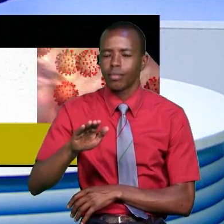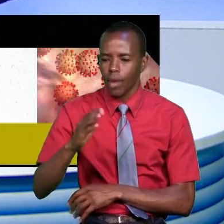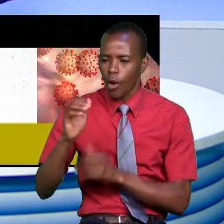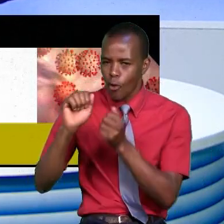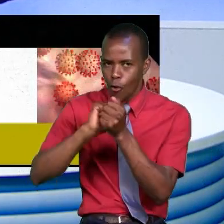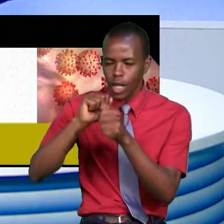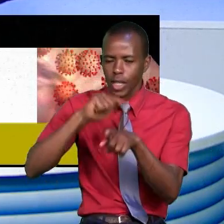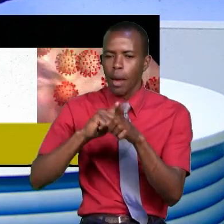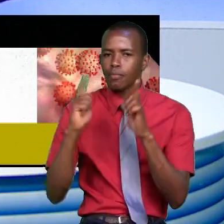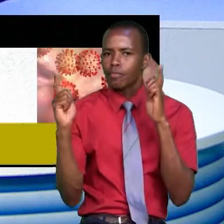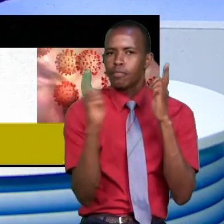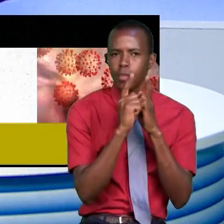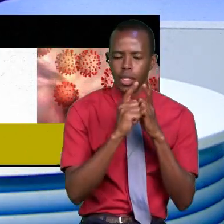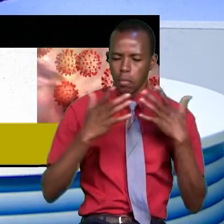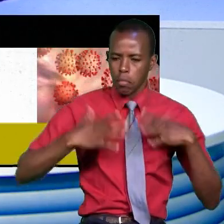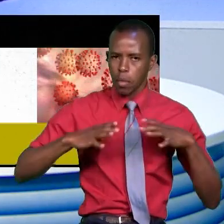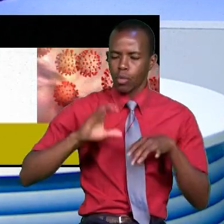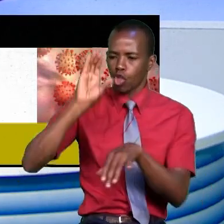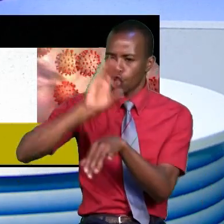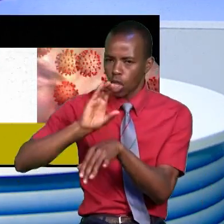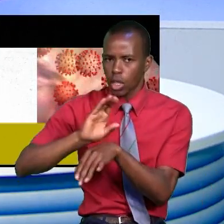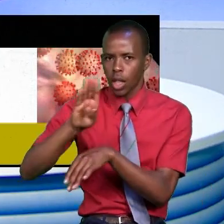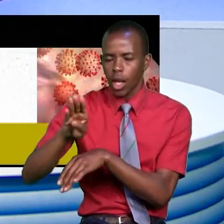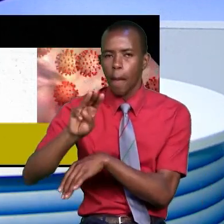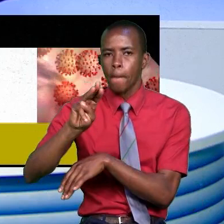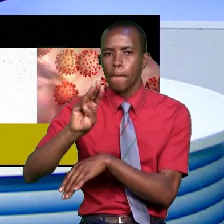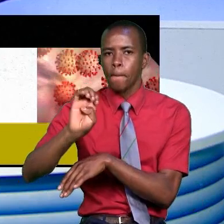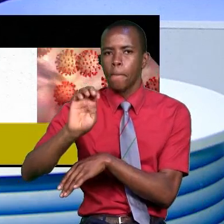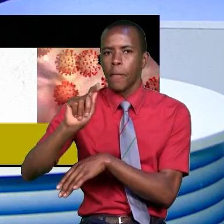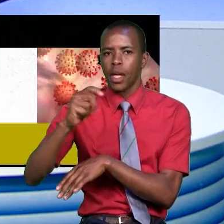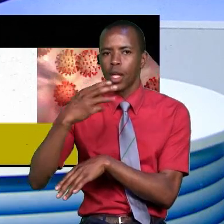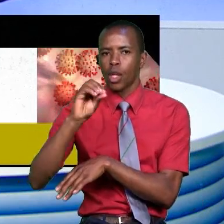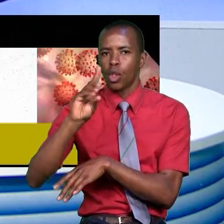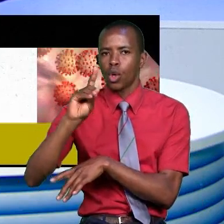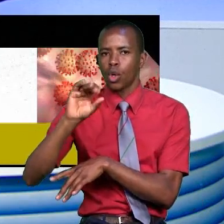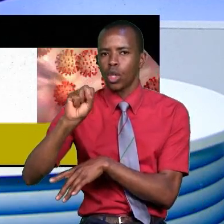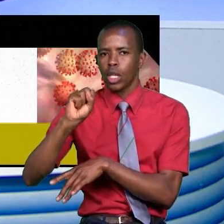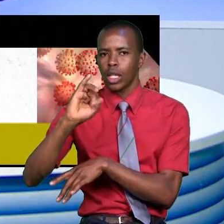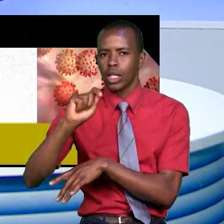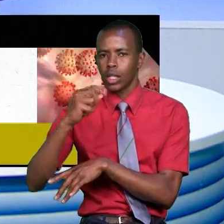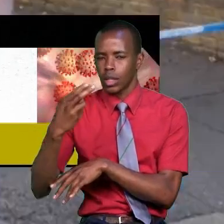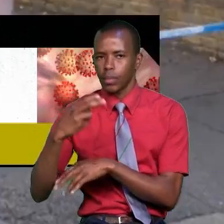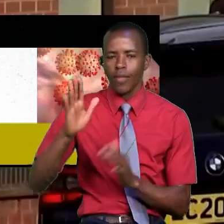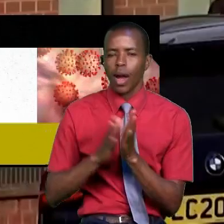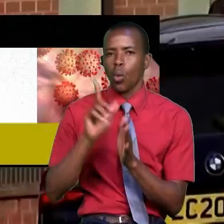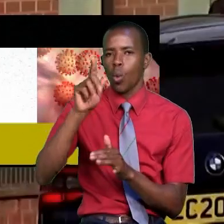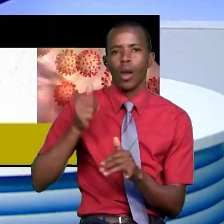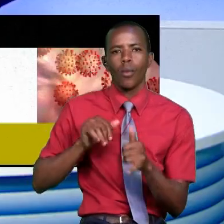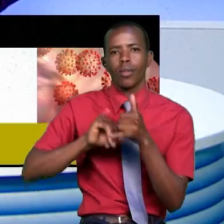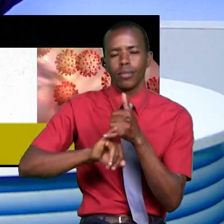akifanya mkutano na wapiga kura katika kanisa la Benfest Methodist. Sharon Nyoke na taarifa hiyo kwa kina.